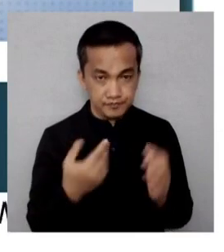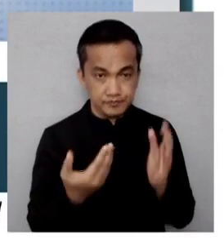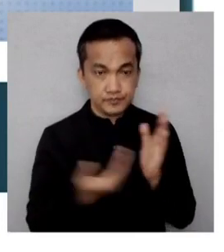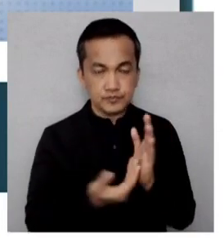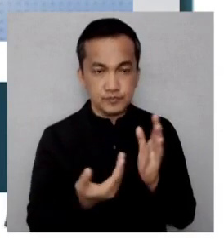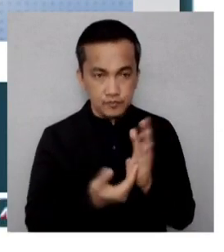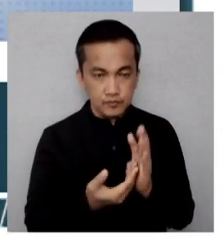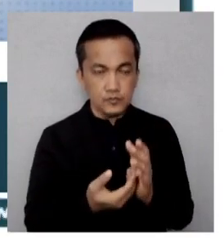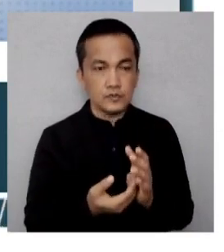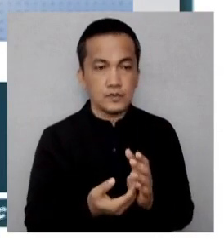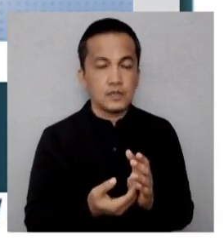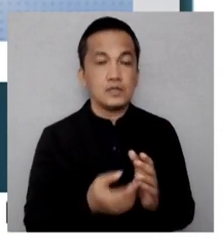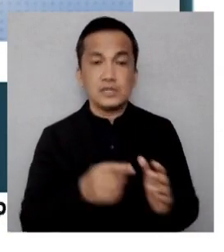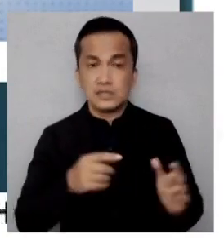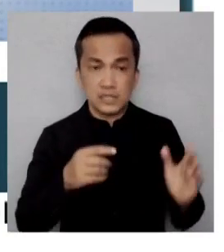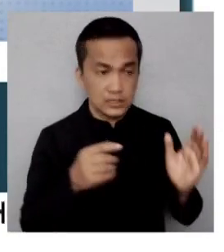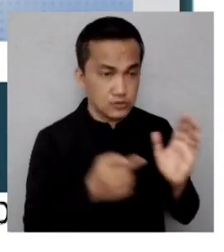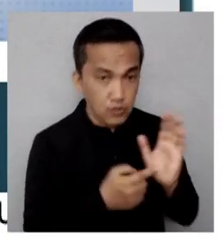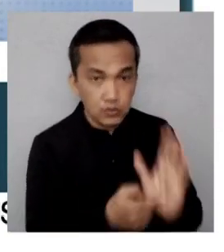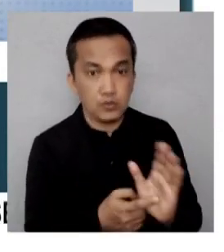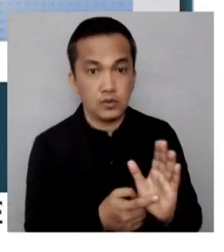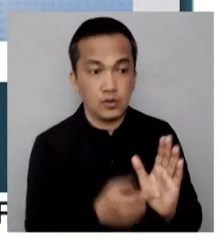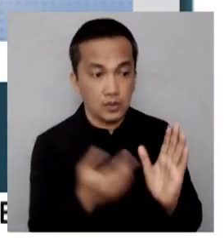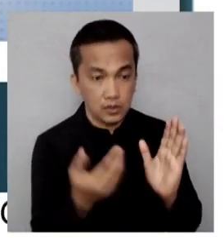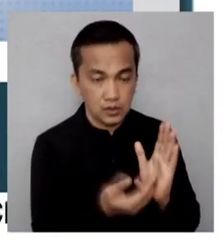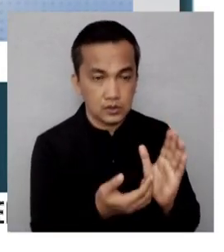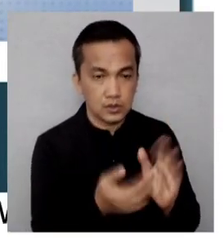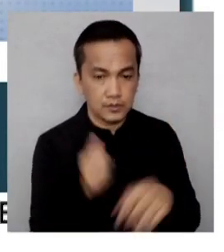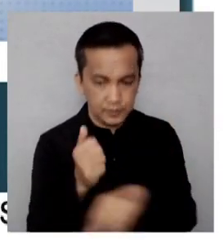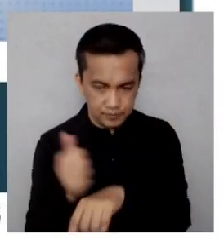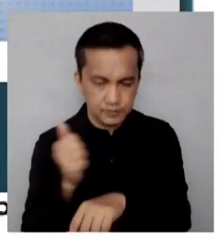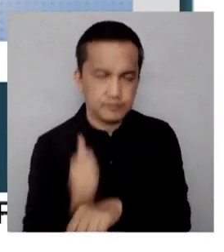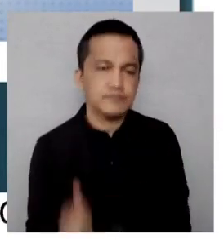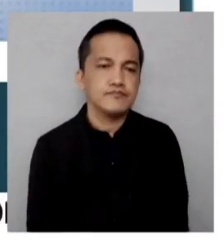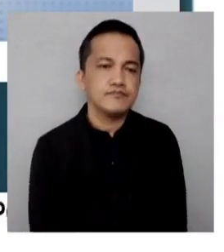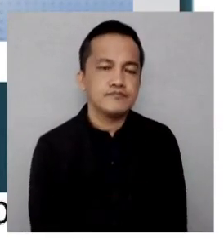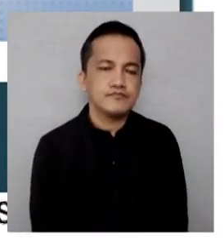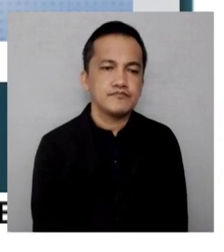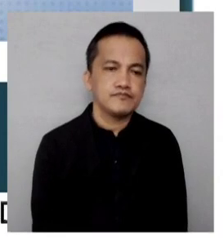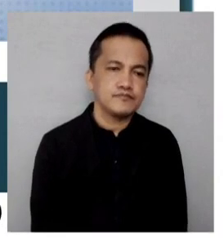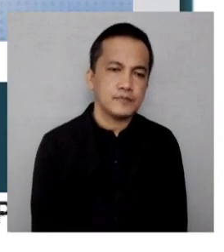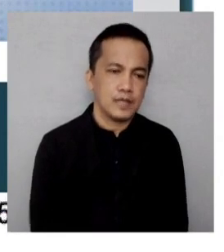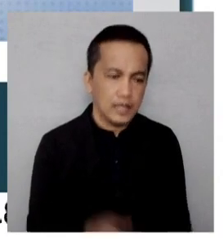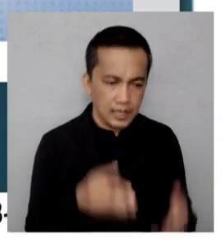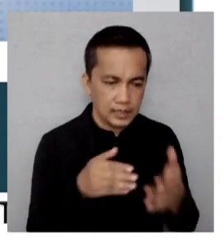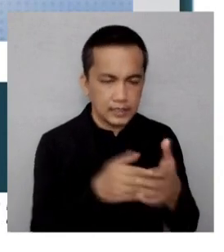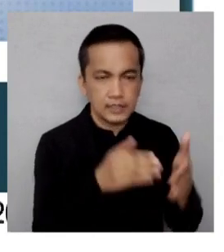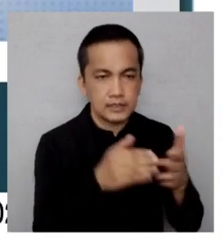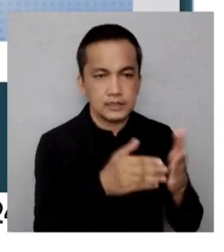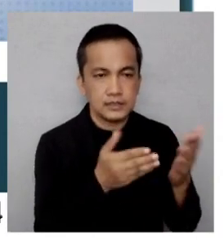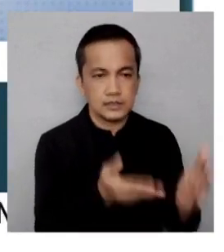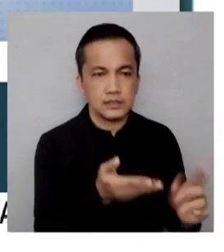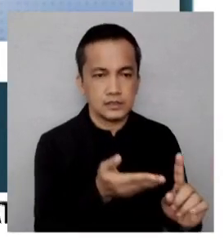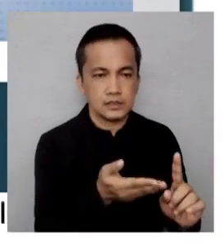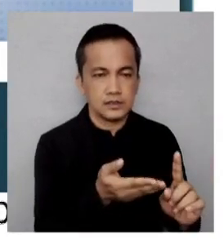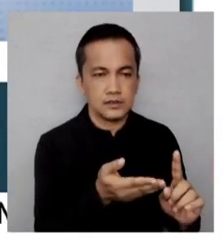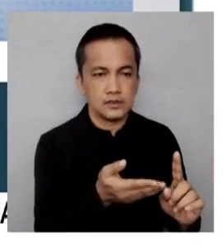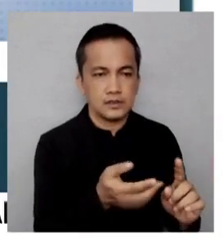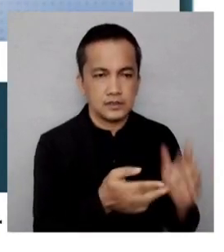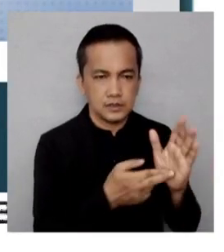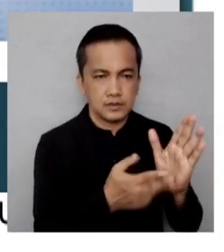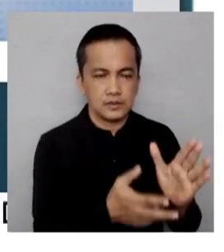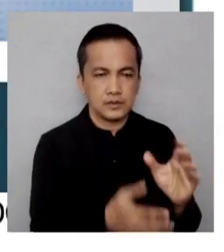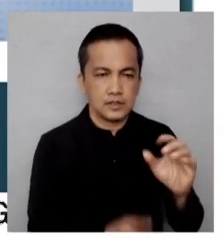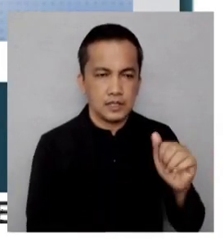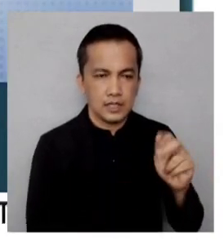na mapuprove yung mga allegations against the ano, no, against Representative Arnie